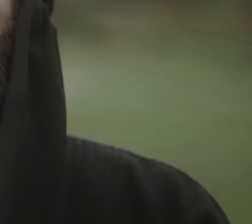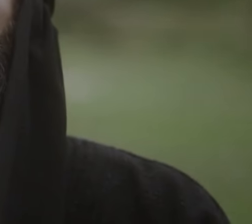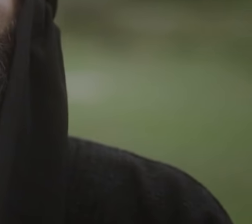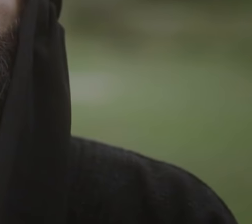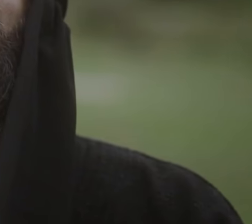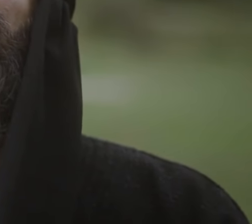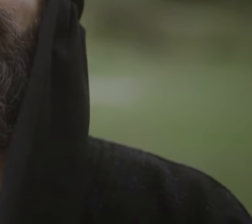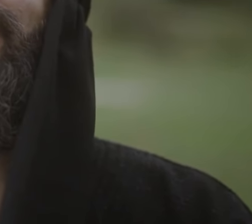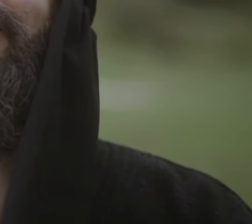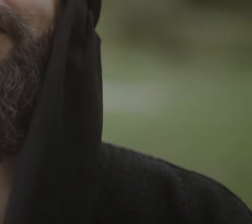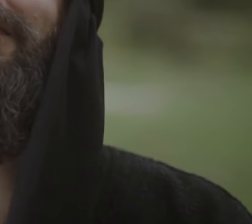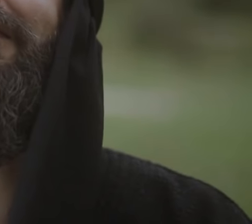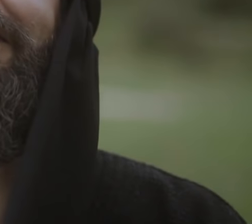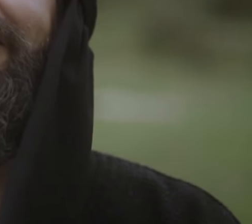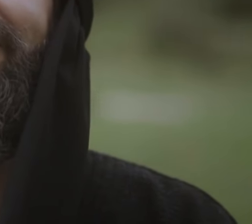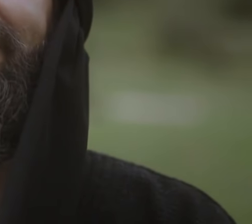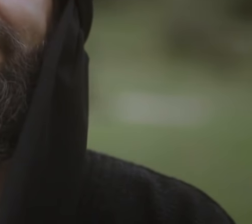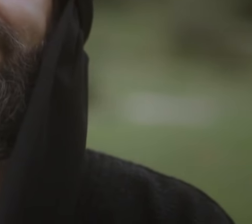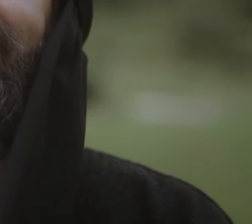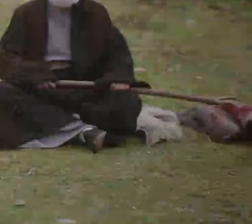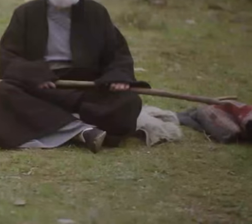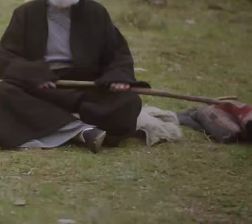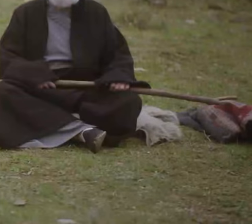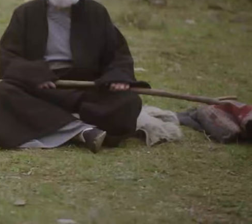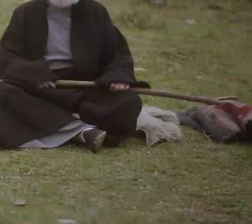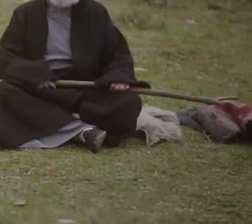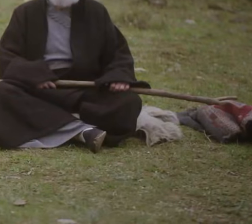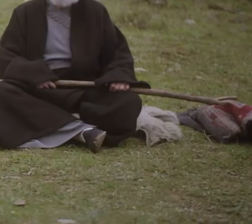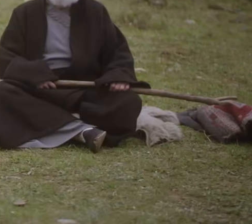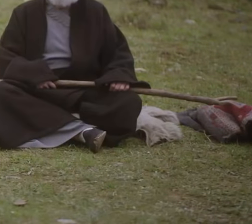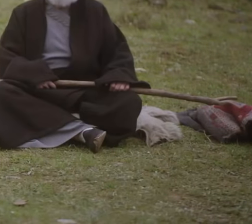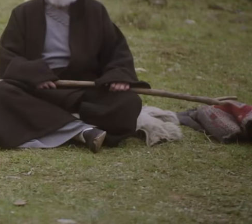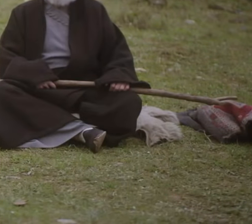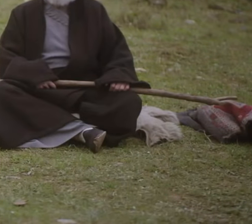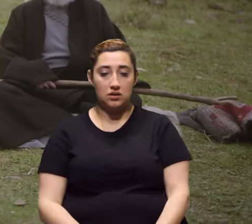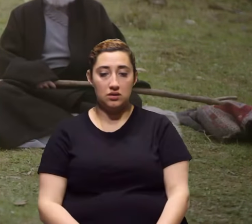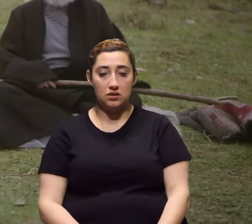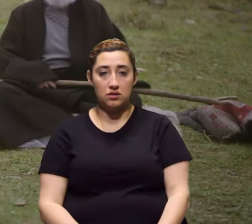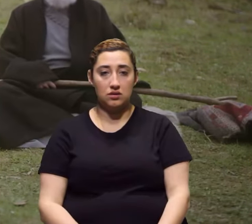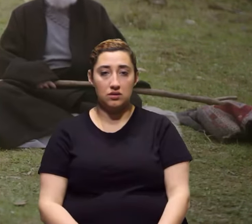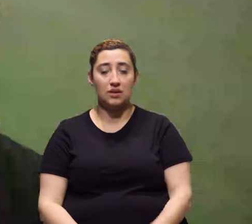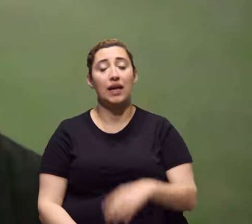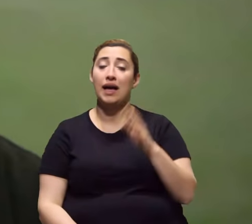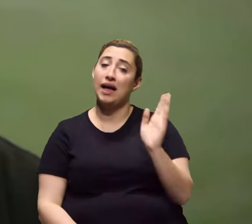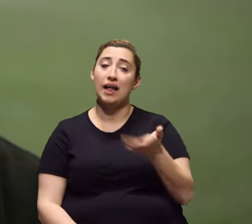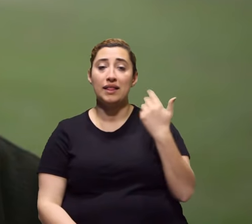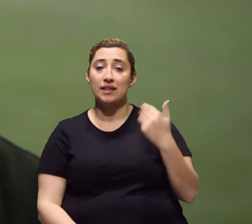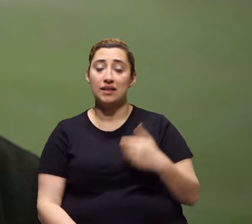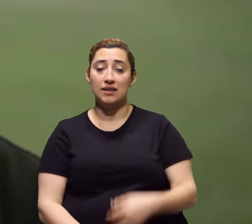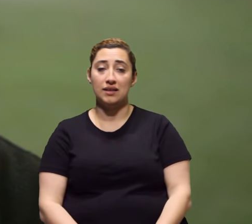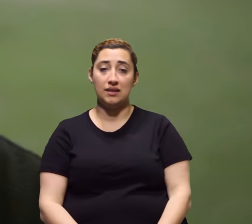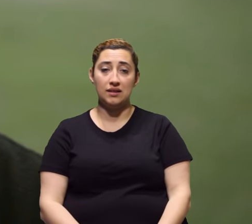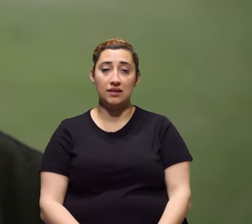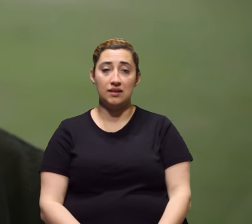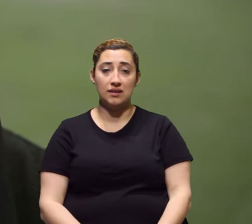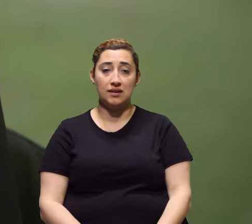Geçmişe dönüş. Yunus gözleri kapalı. Nehre karşı durmuş tebessüm ediyor. Hadi. Gözlerini